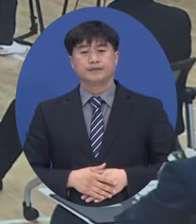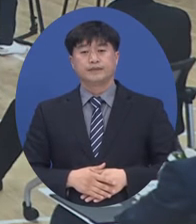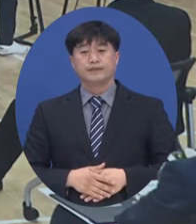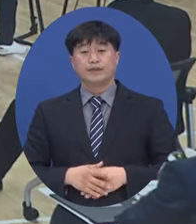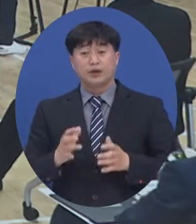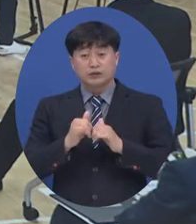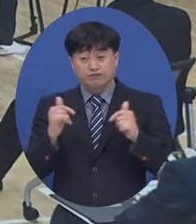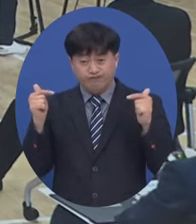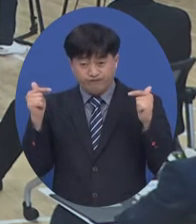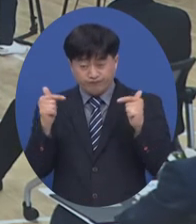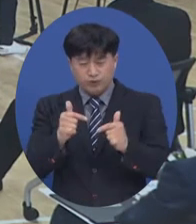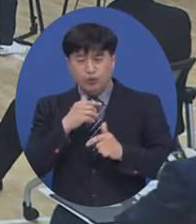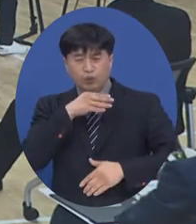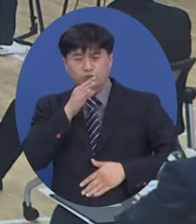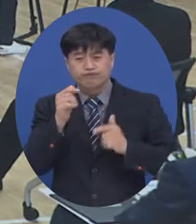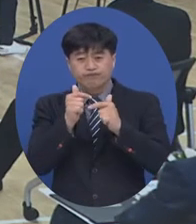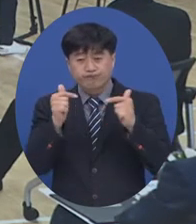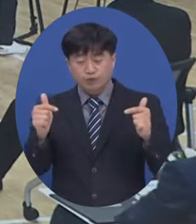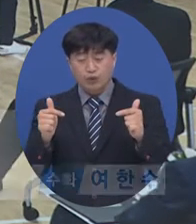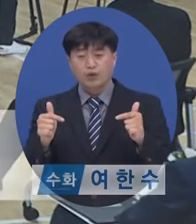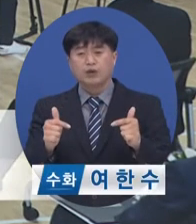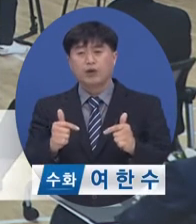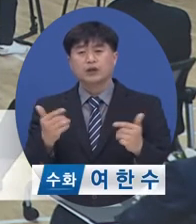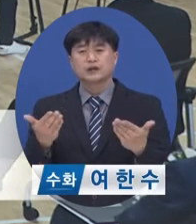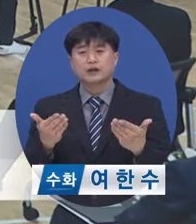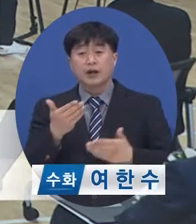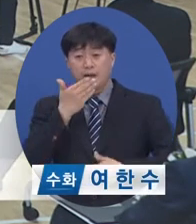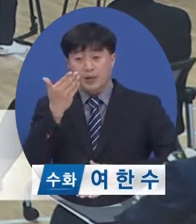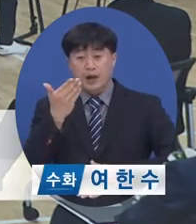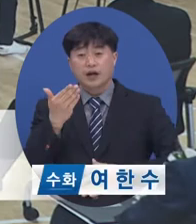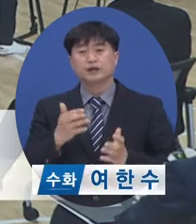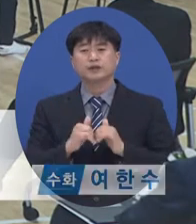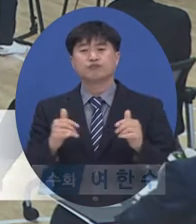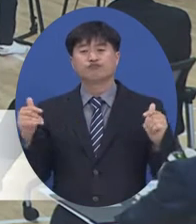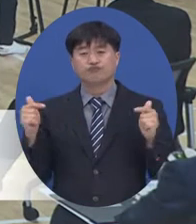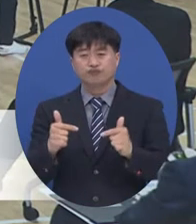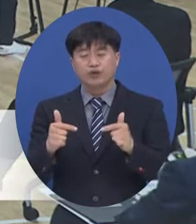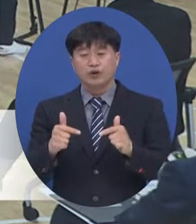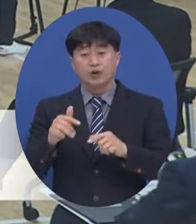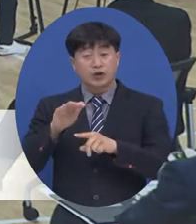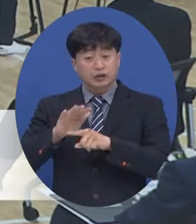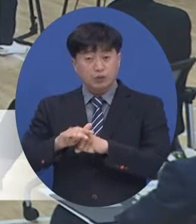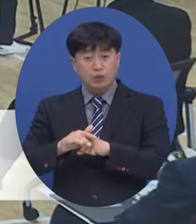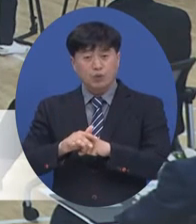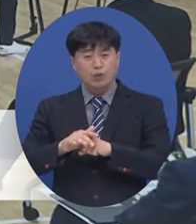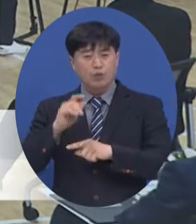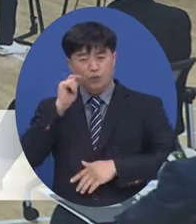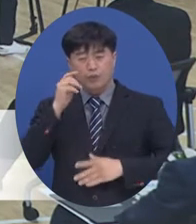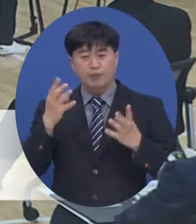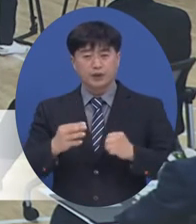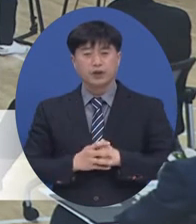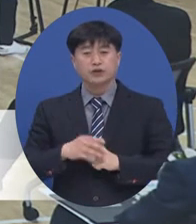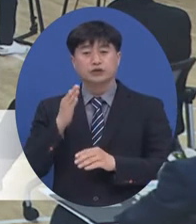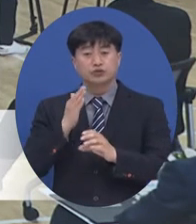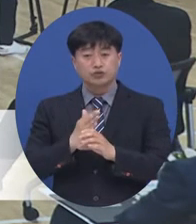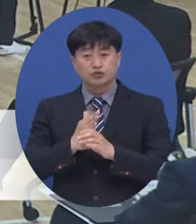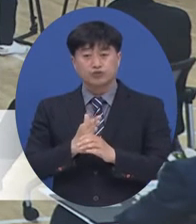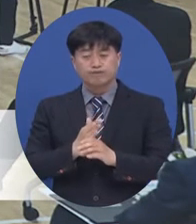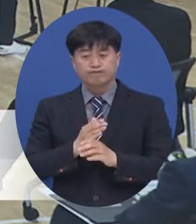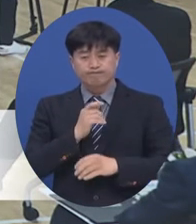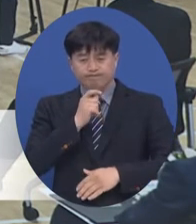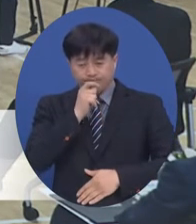인구 감소와 고령화 등으로 노동 가능 인구가 줄면서 우리 농어촌 이 많이 어렵습니다 이런 가운데서도 묵묵히